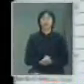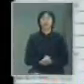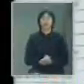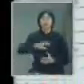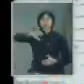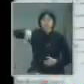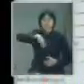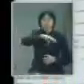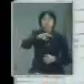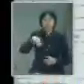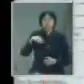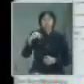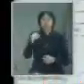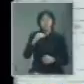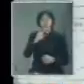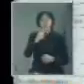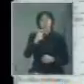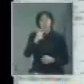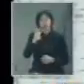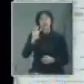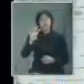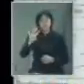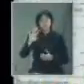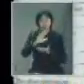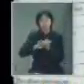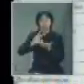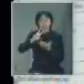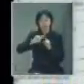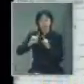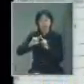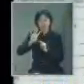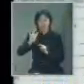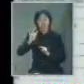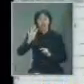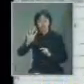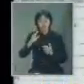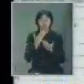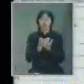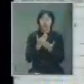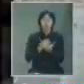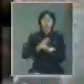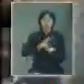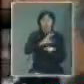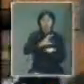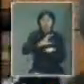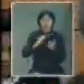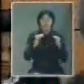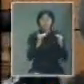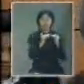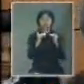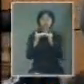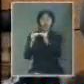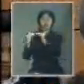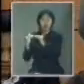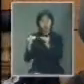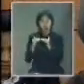404วิทยาลัยครับได้งบประมาณเท่ากันหมดเลยครับแปลก